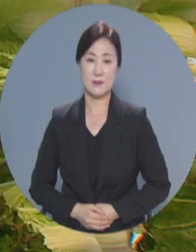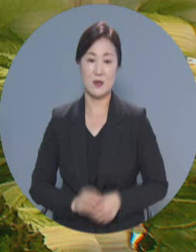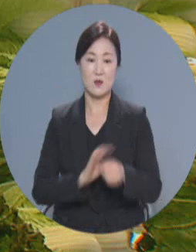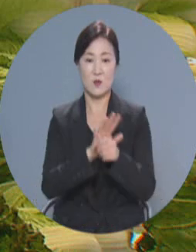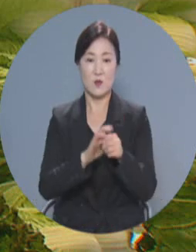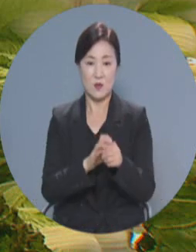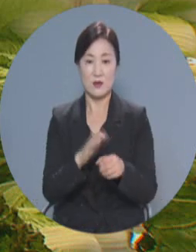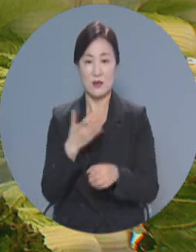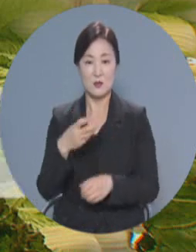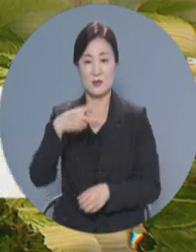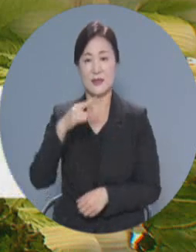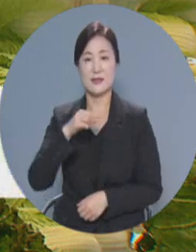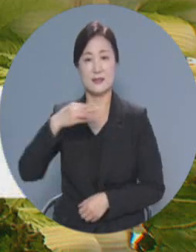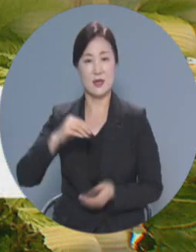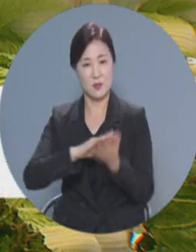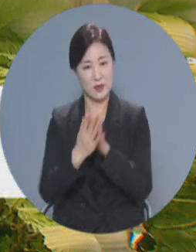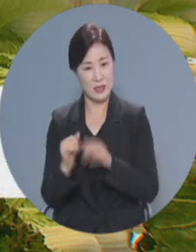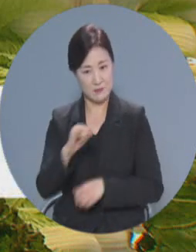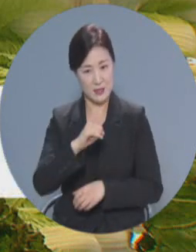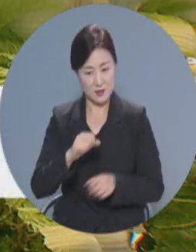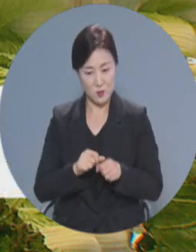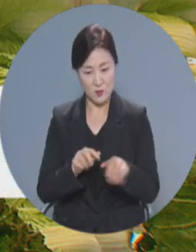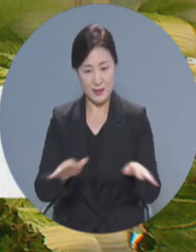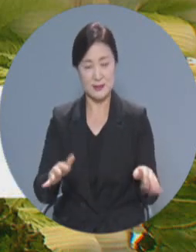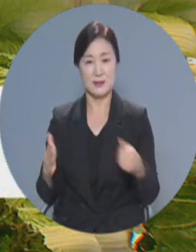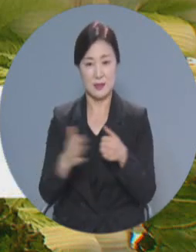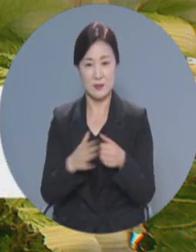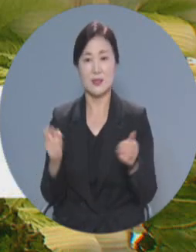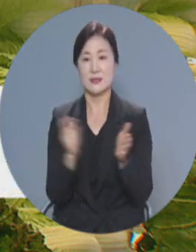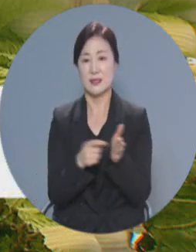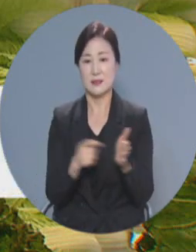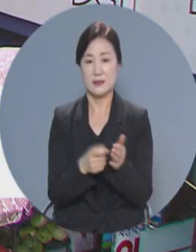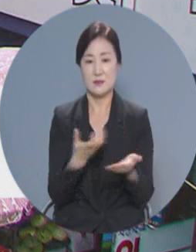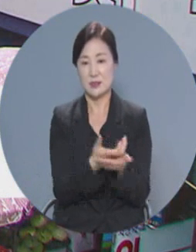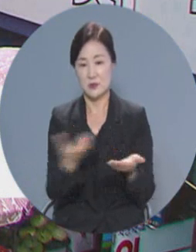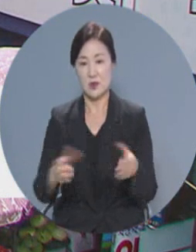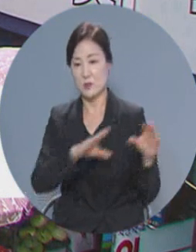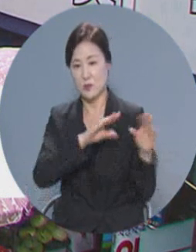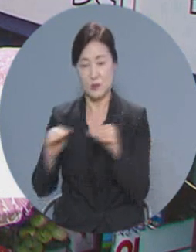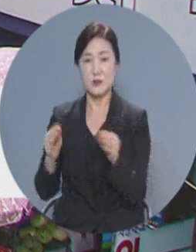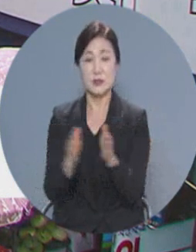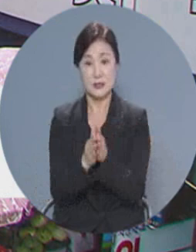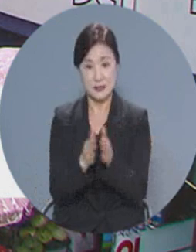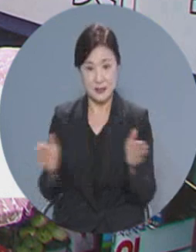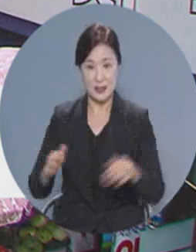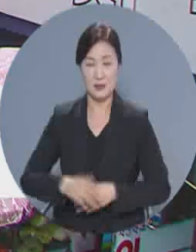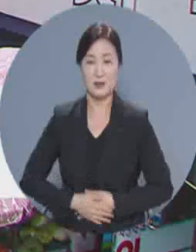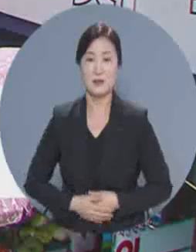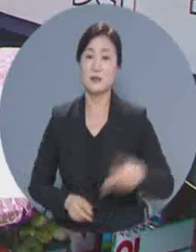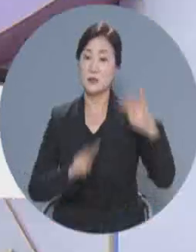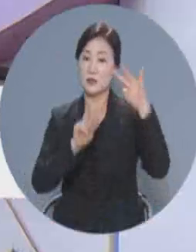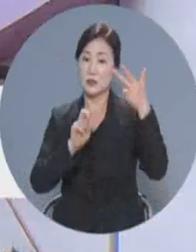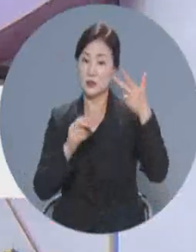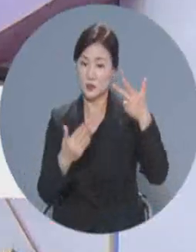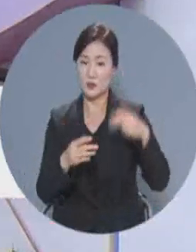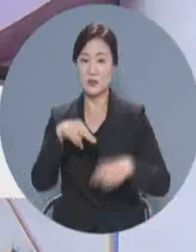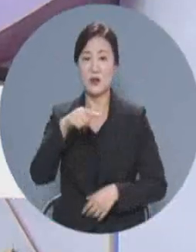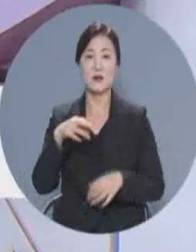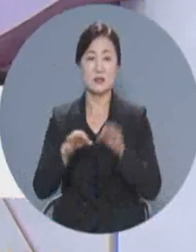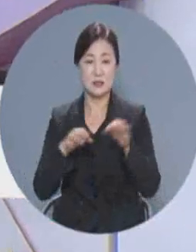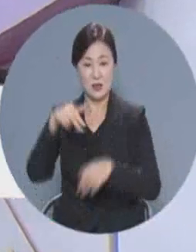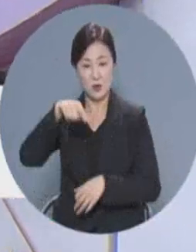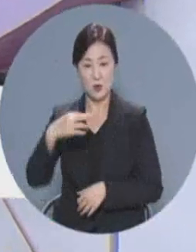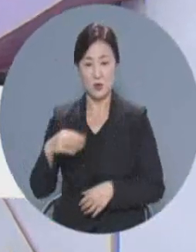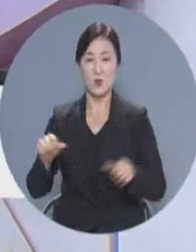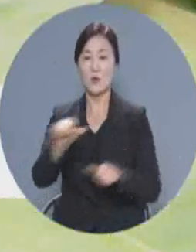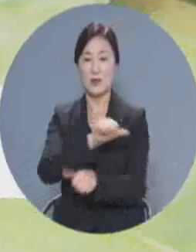코로나19 델타 변이 바이러스 확산으로 인한 여수시민 긴급 이동 멈춤 시행으로 오는 29일 여수 서시장과 교동시장의